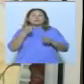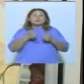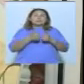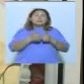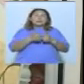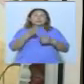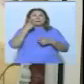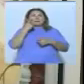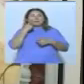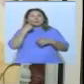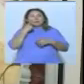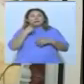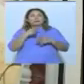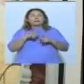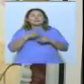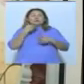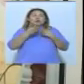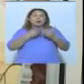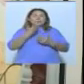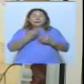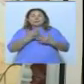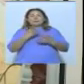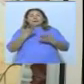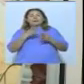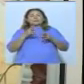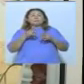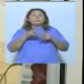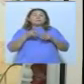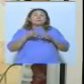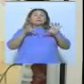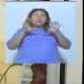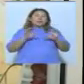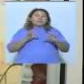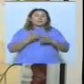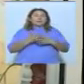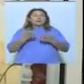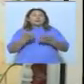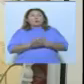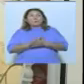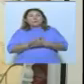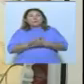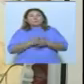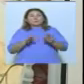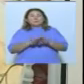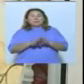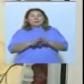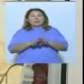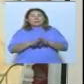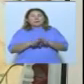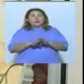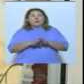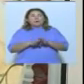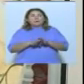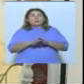соны байқап, сол үйге сүйінші сұрап келіп, сол ауылдың келінің жергасын тауып беріп, яғни сол ауылға бір көңілді бір күн сыйлау